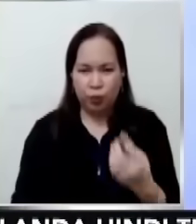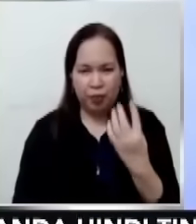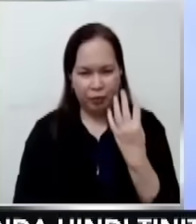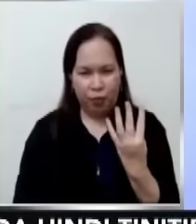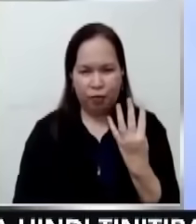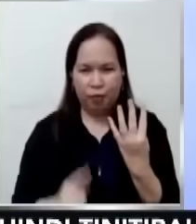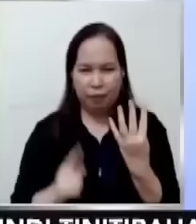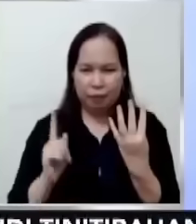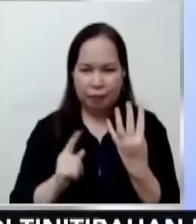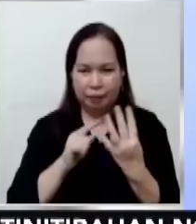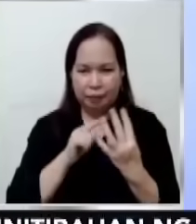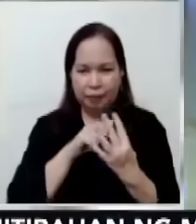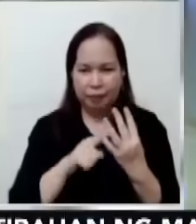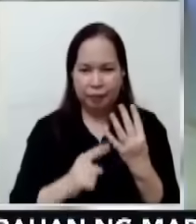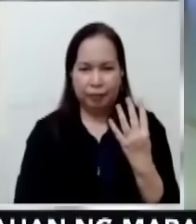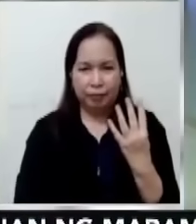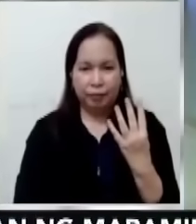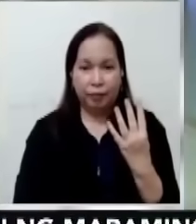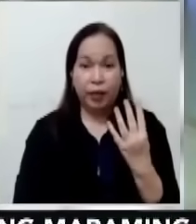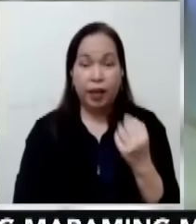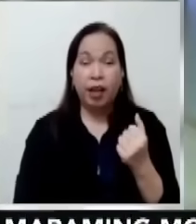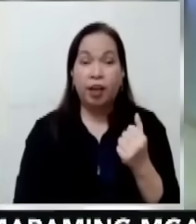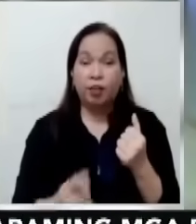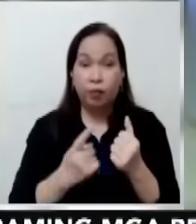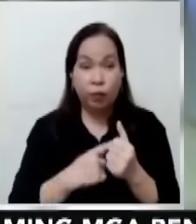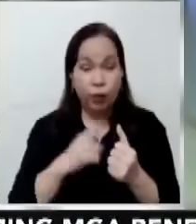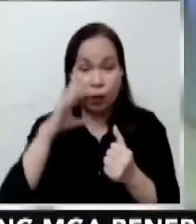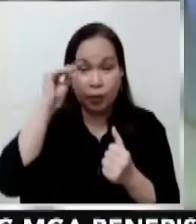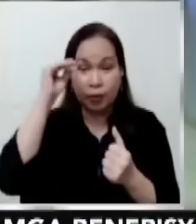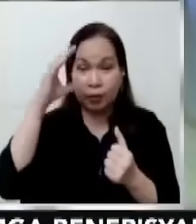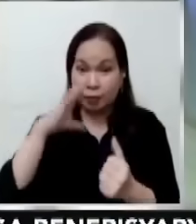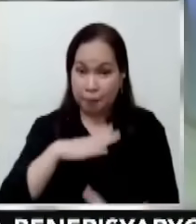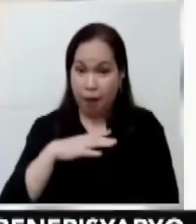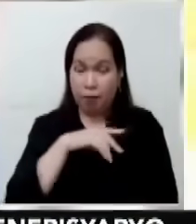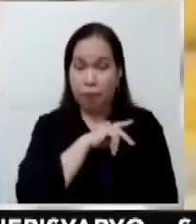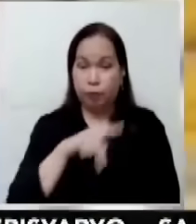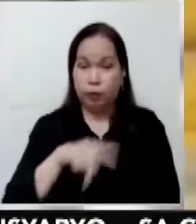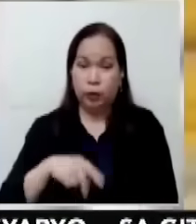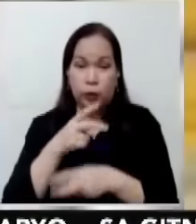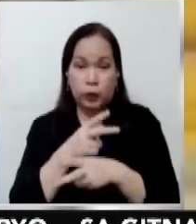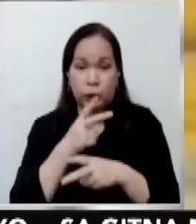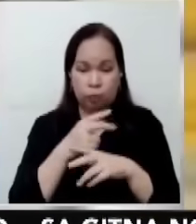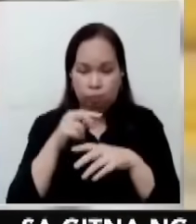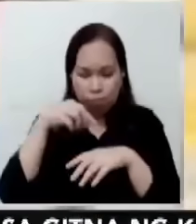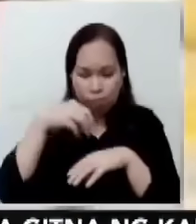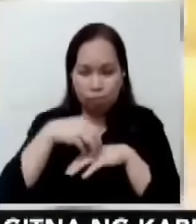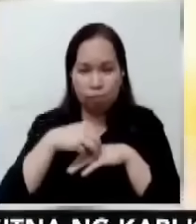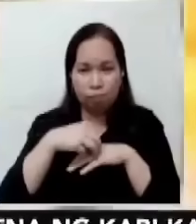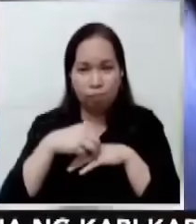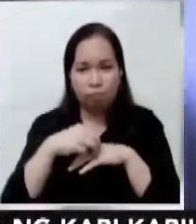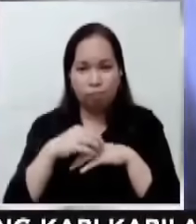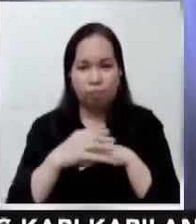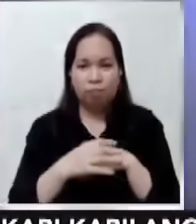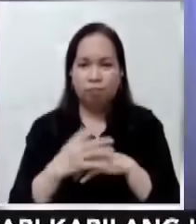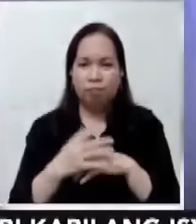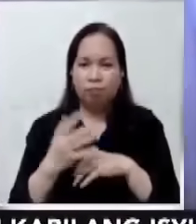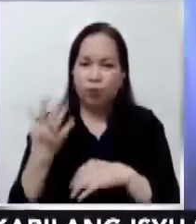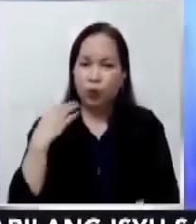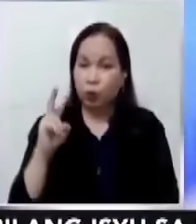Adamus, ang kauna-unahang lalaking Sangre at tagapangalaga ng brilyante. From 2005 Sangres to